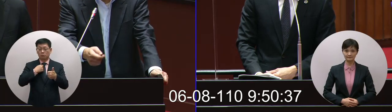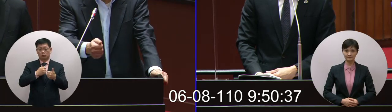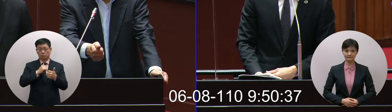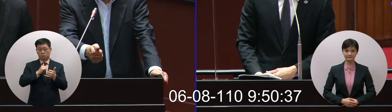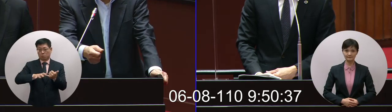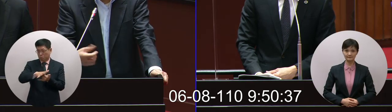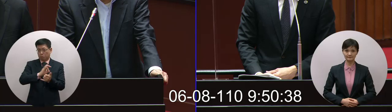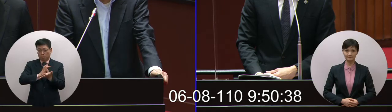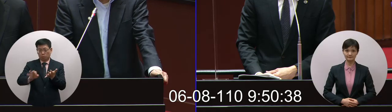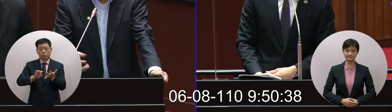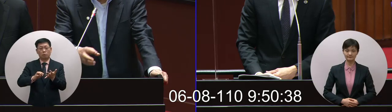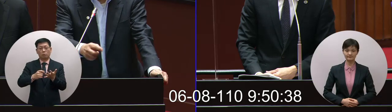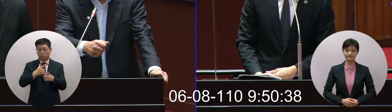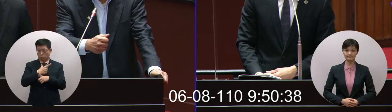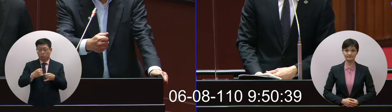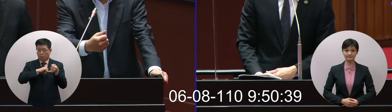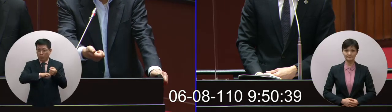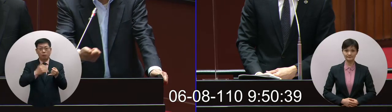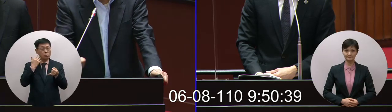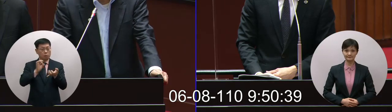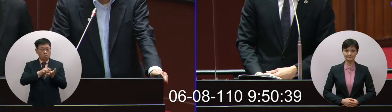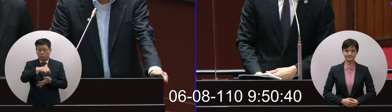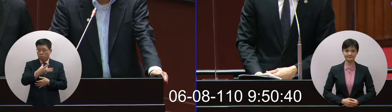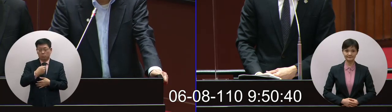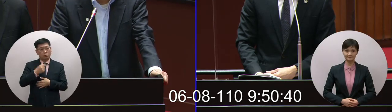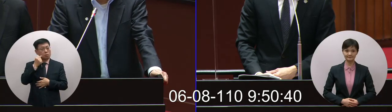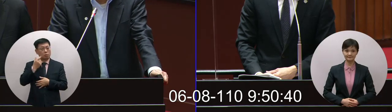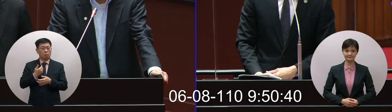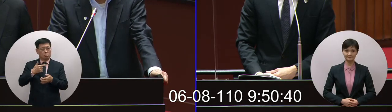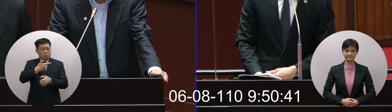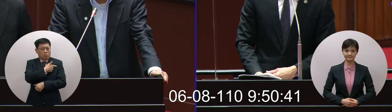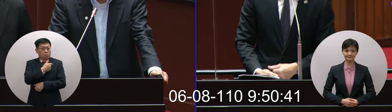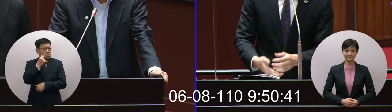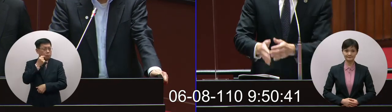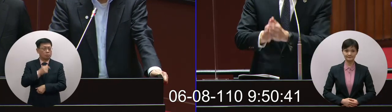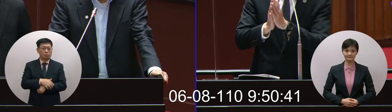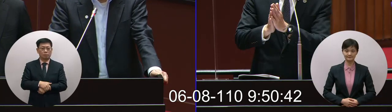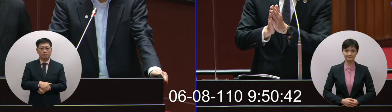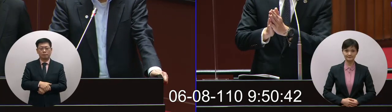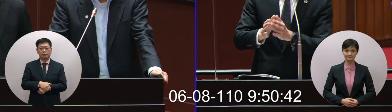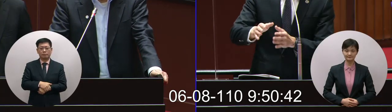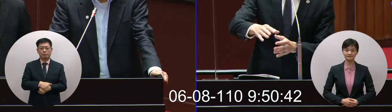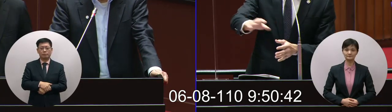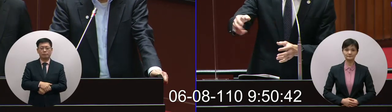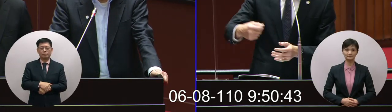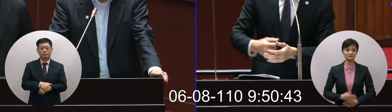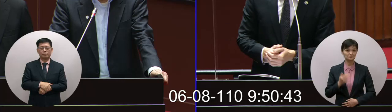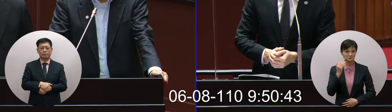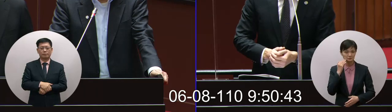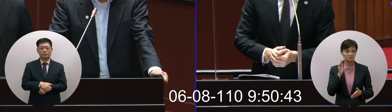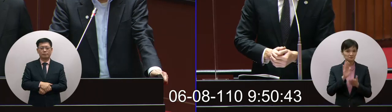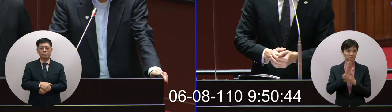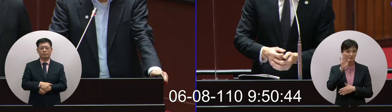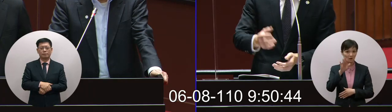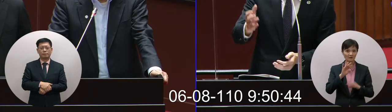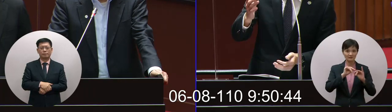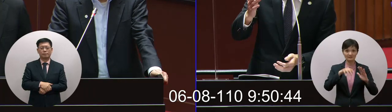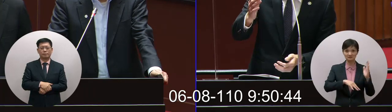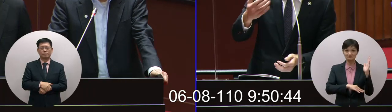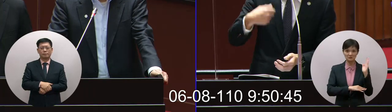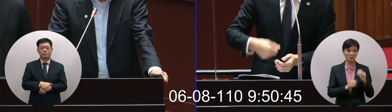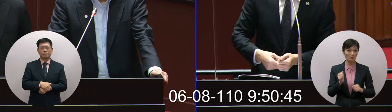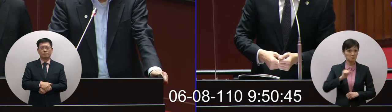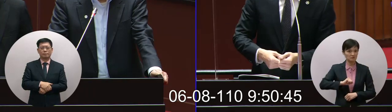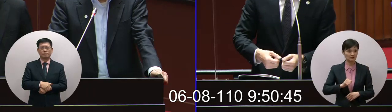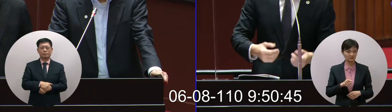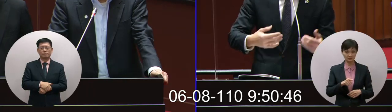在用嘛，你就用这個系统预约。啊，你若无用这个系统，你就无多做啊。 所以讲尽量吼，到时若去国计有地方政府徛去吼，你即